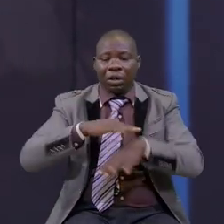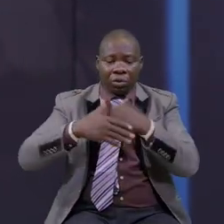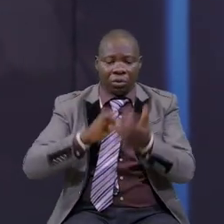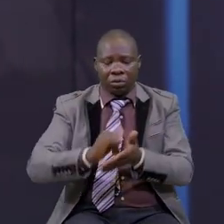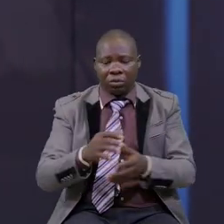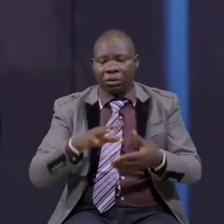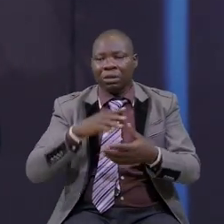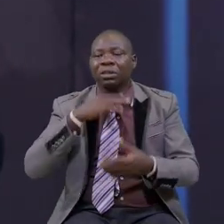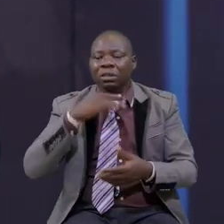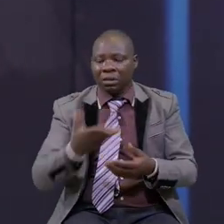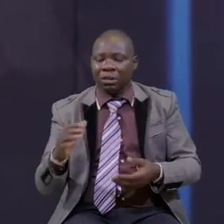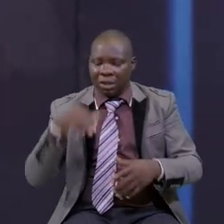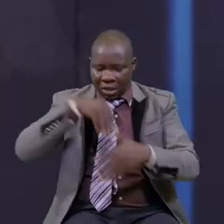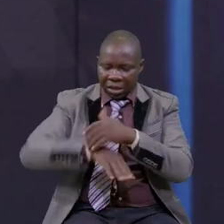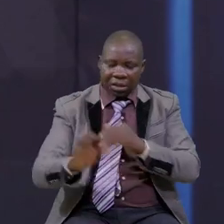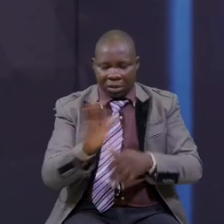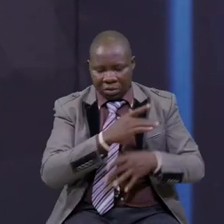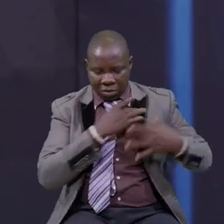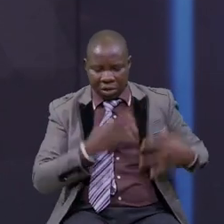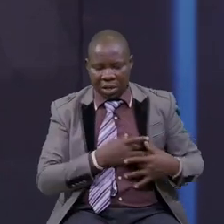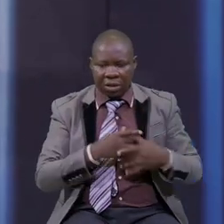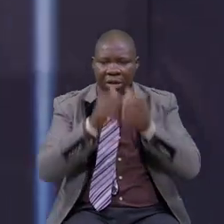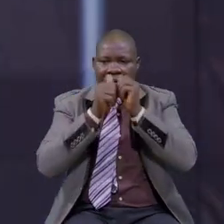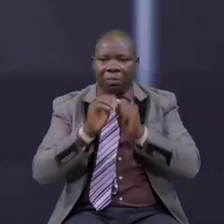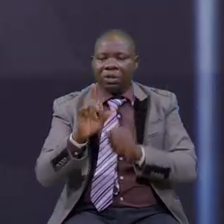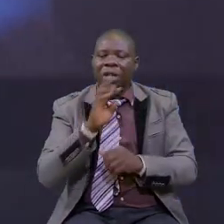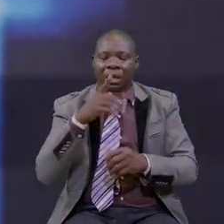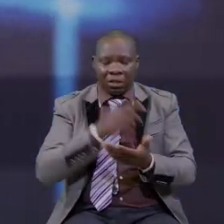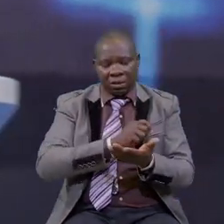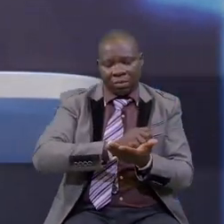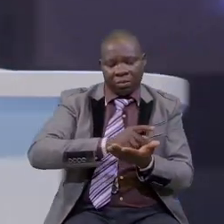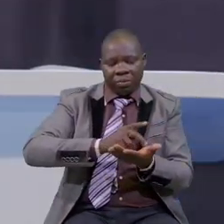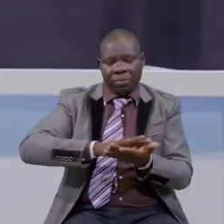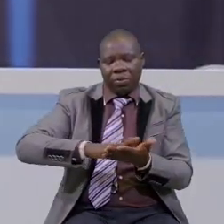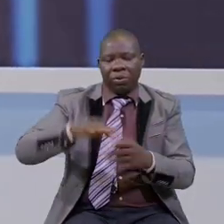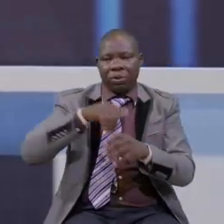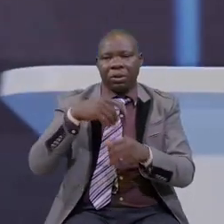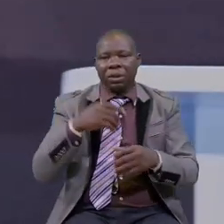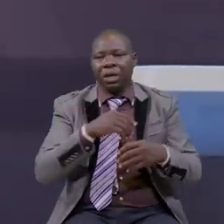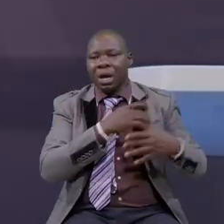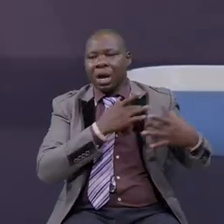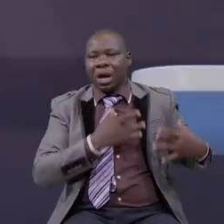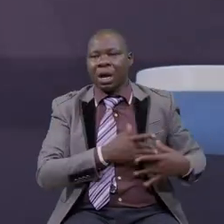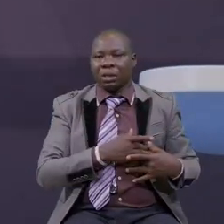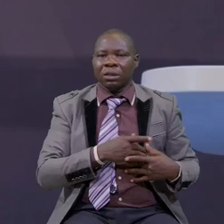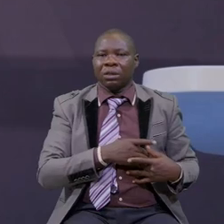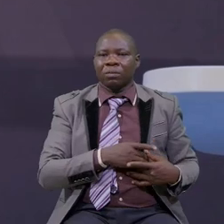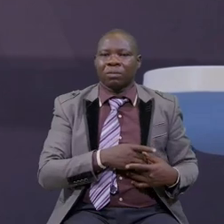entrent dans ton cœur. Heureux, ceux qui ont le cœur pur. Tu vas, en tant que femme,